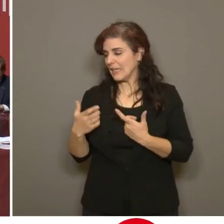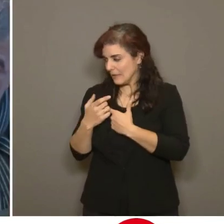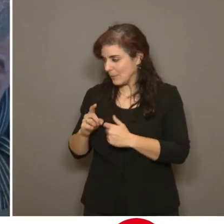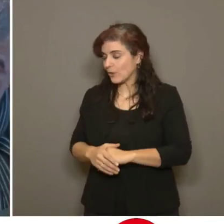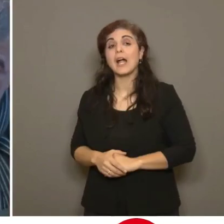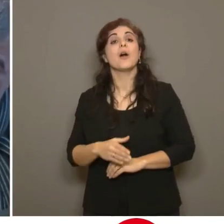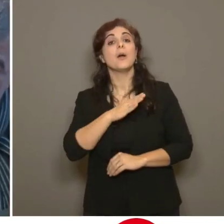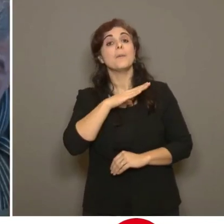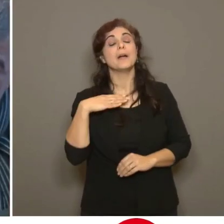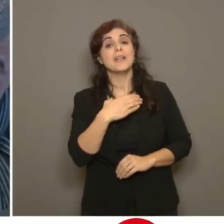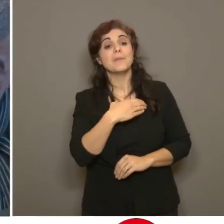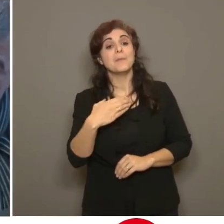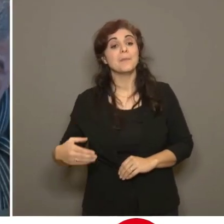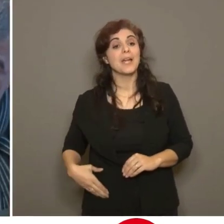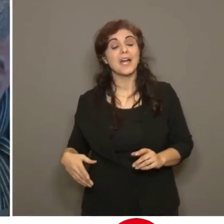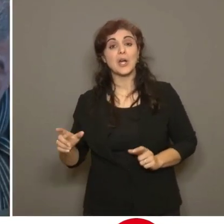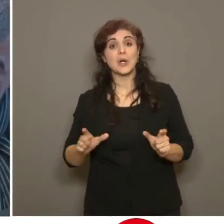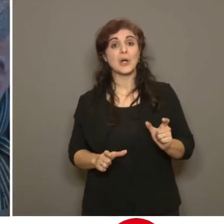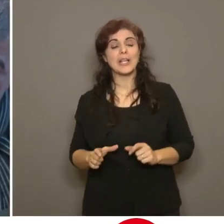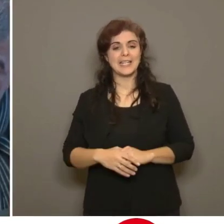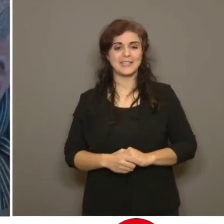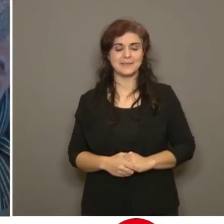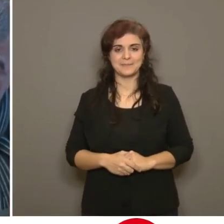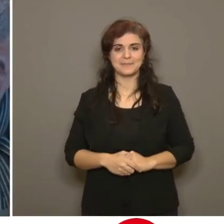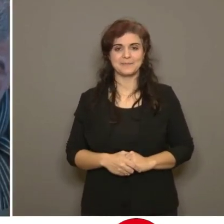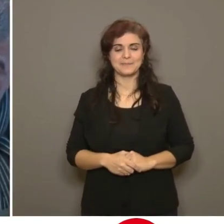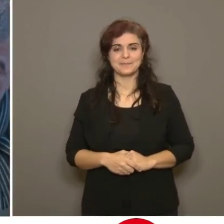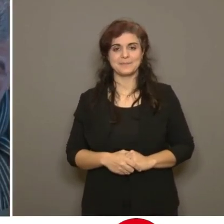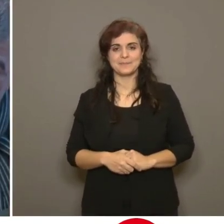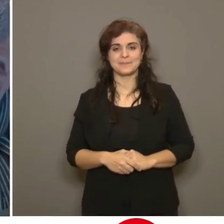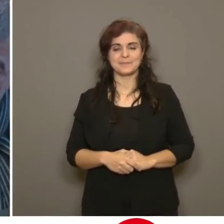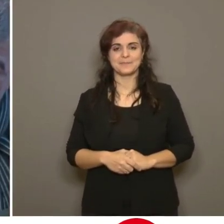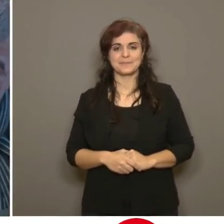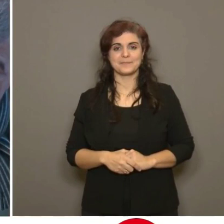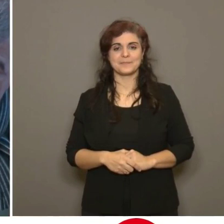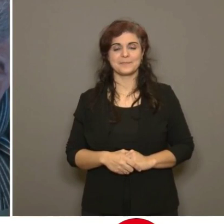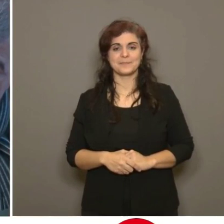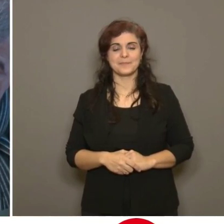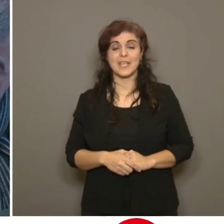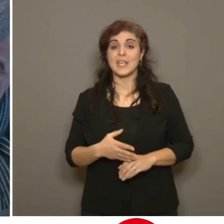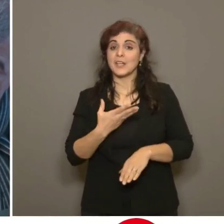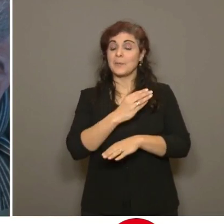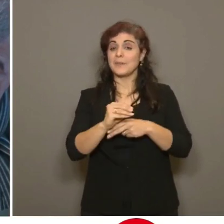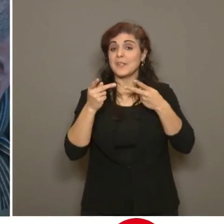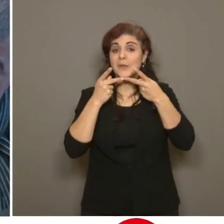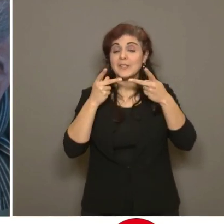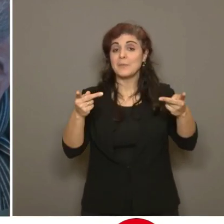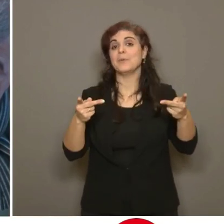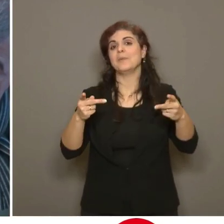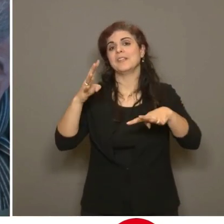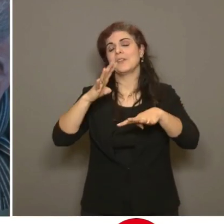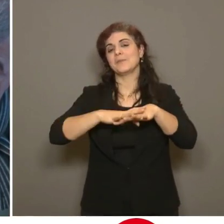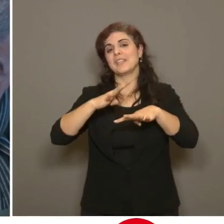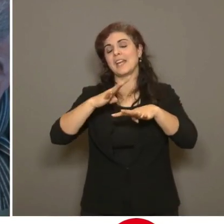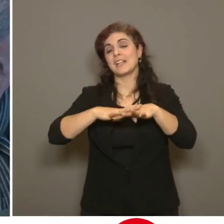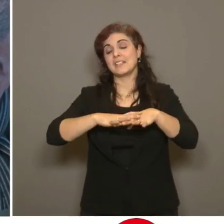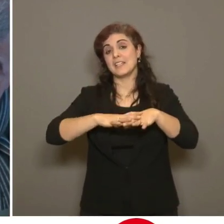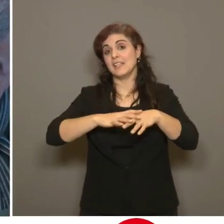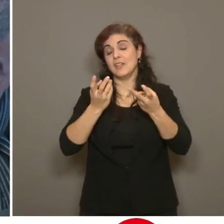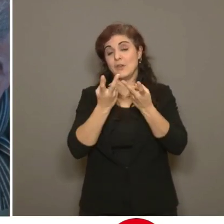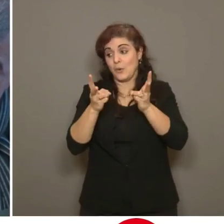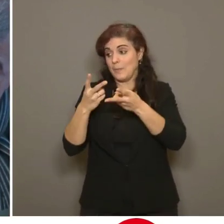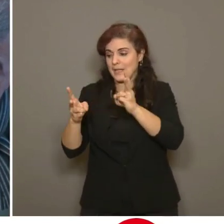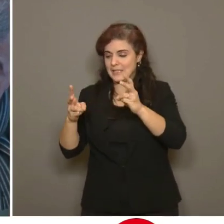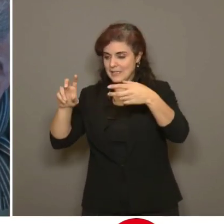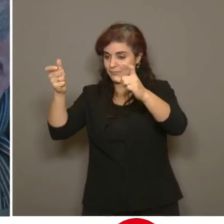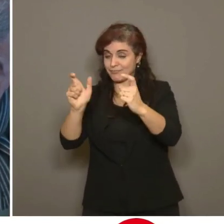Madame le maire, chers collègues, nul n'ignore la dégradation alarmante de la sécurité publique dans le quartier des urbanistes. Depuis